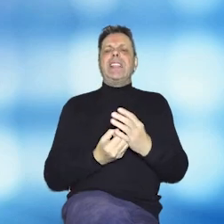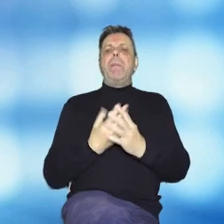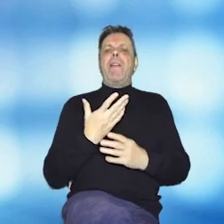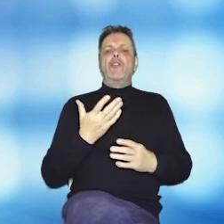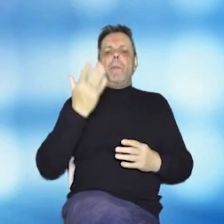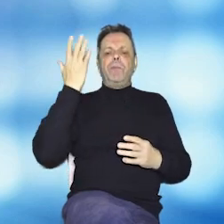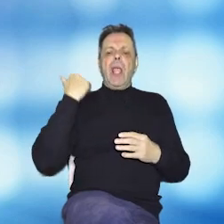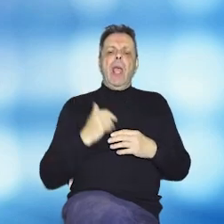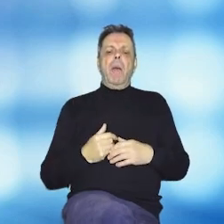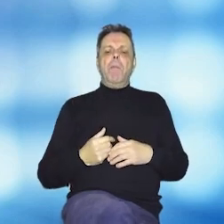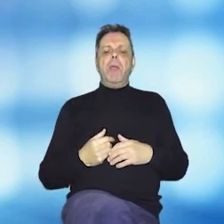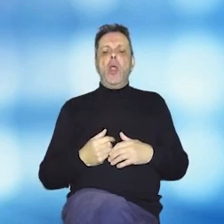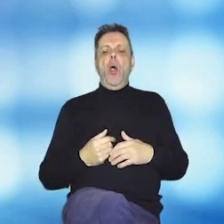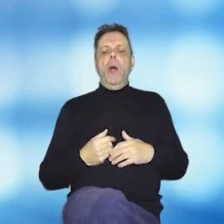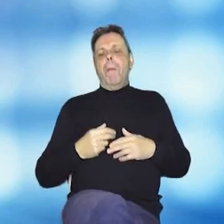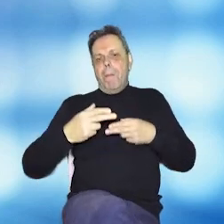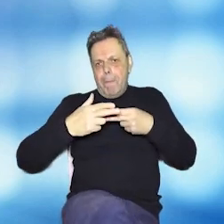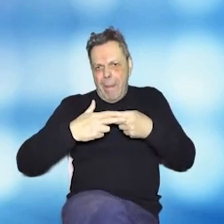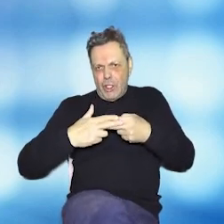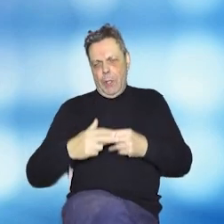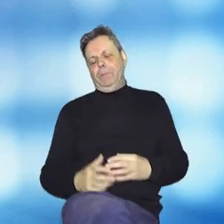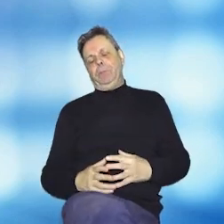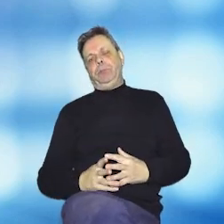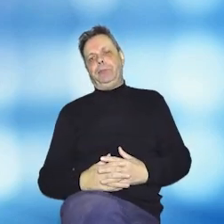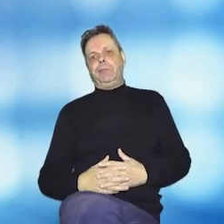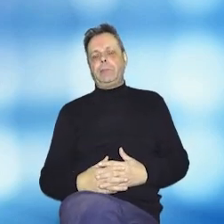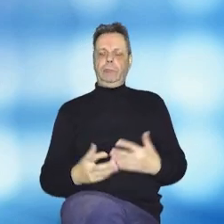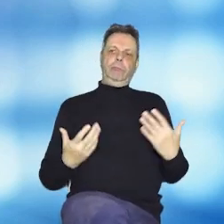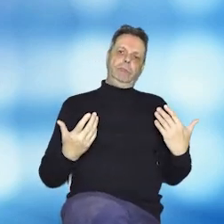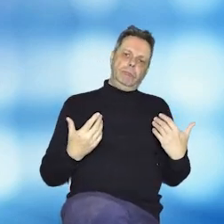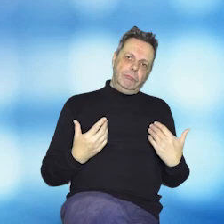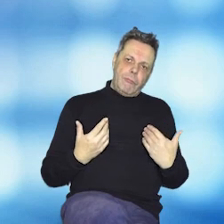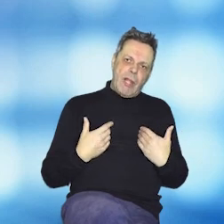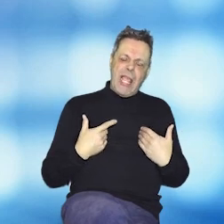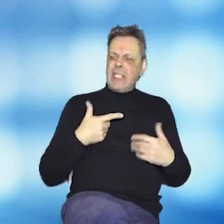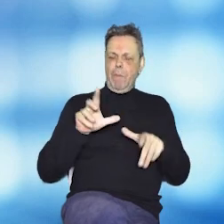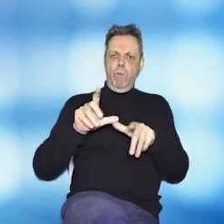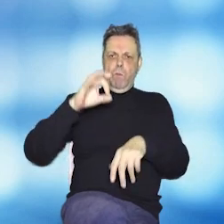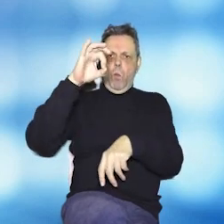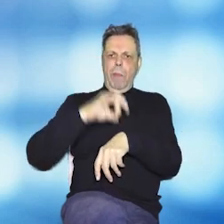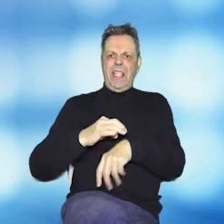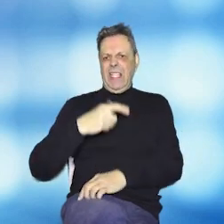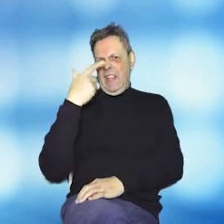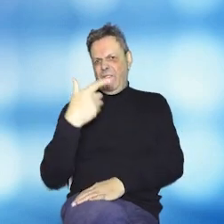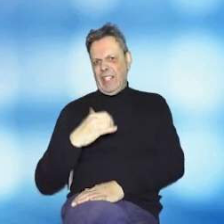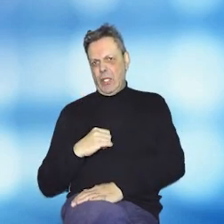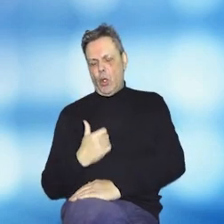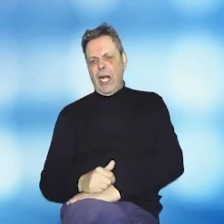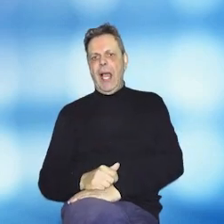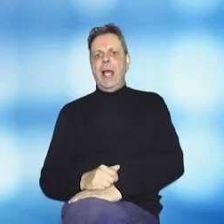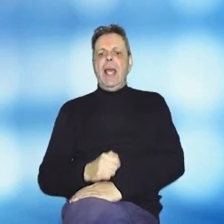velim, bio bliži na neki način. Evo, ja sam u medicini 20